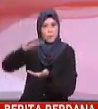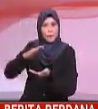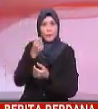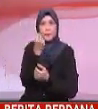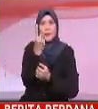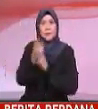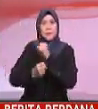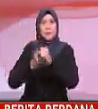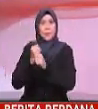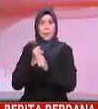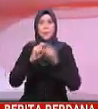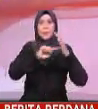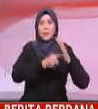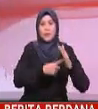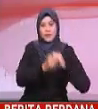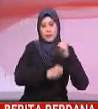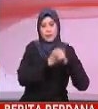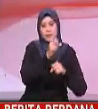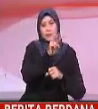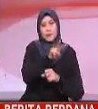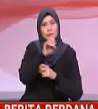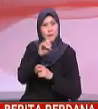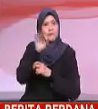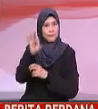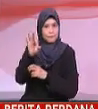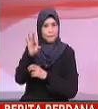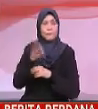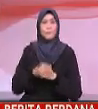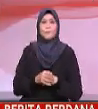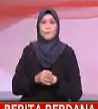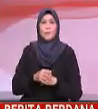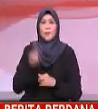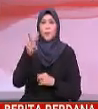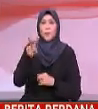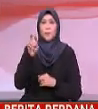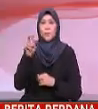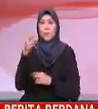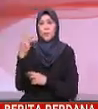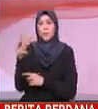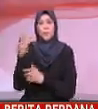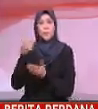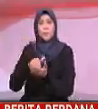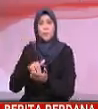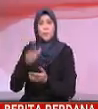11 tahun sejak tahun 2009. Sebanyak